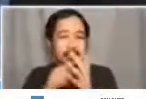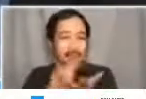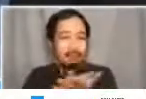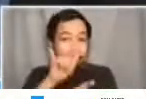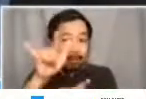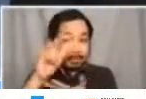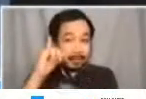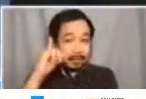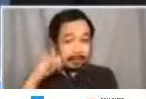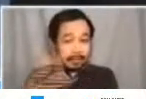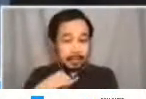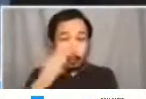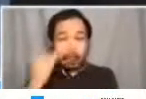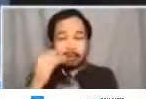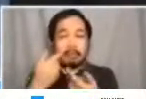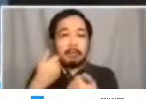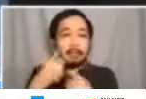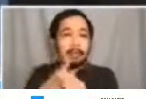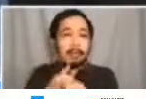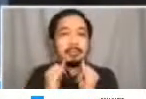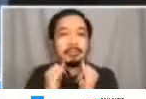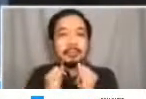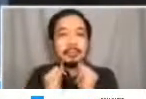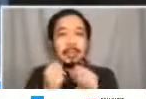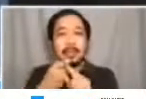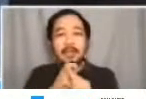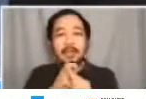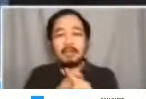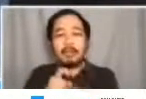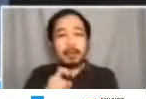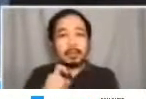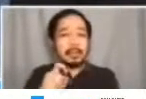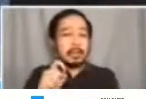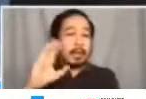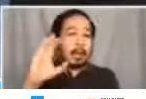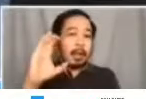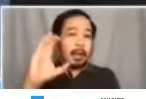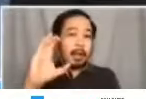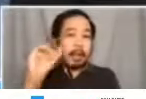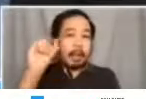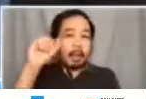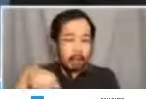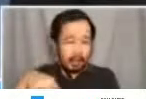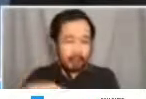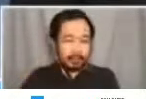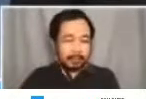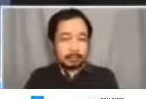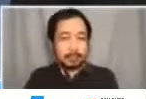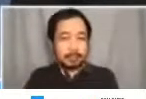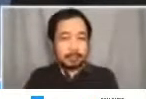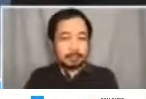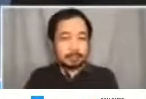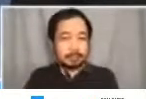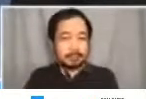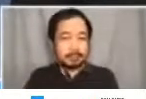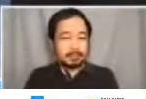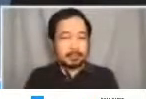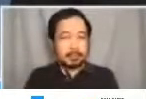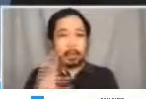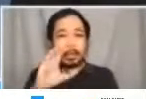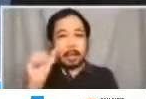measures na inyong ipapatupad pag nagsimula na po yung inyong flights? So we're hoping po